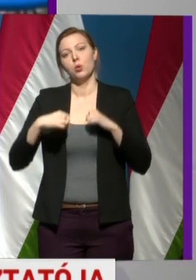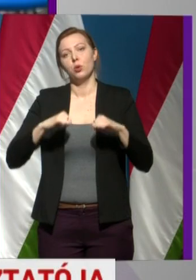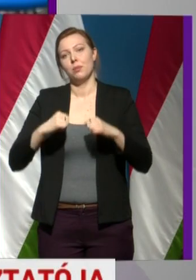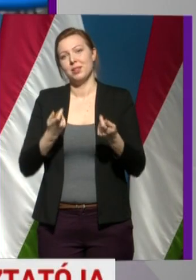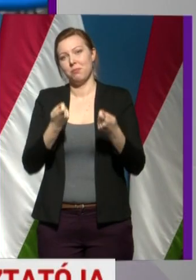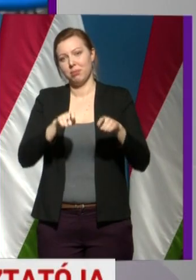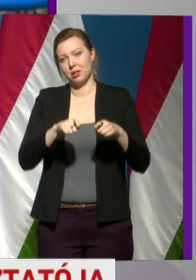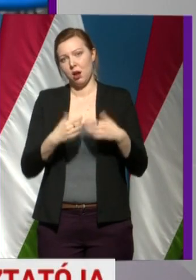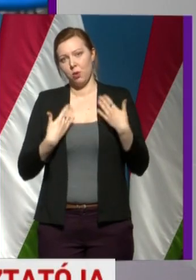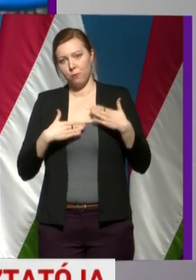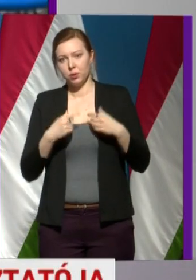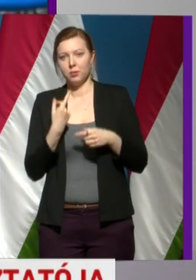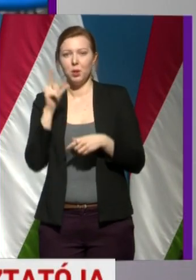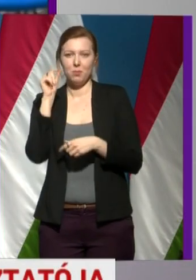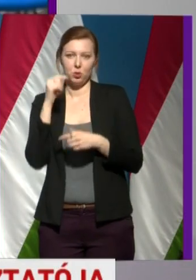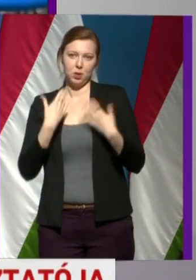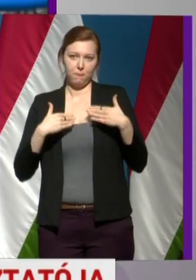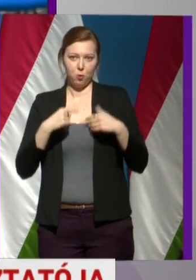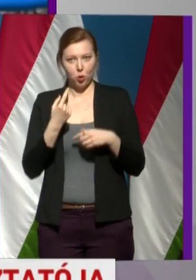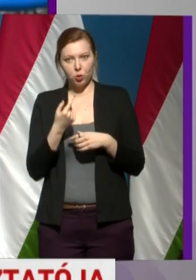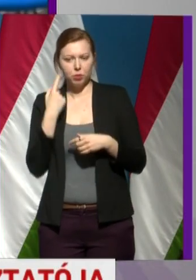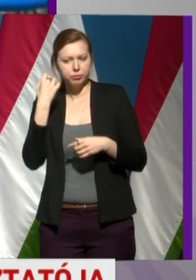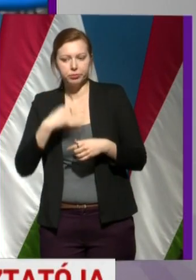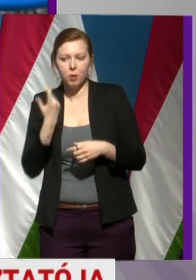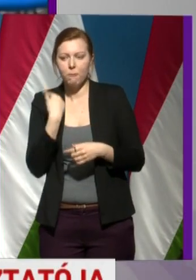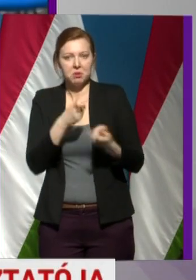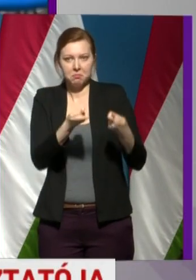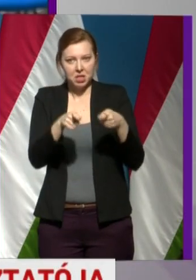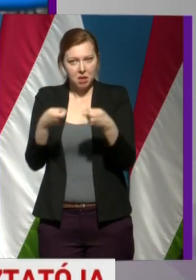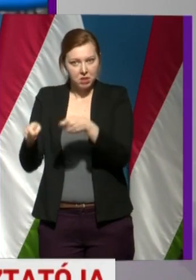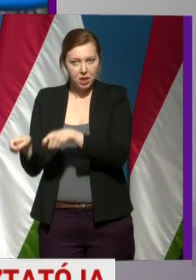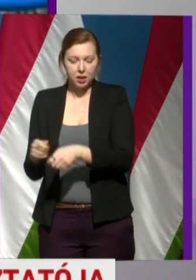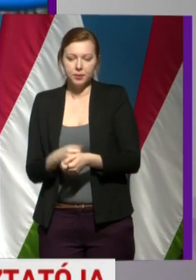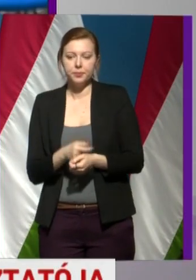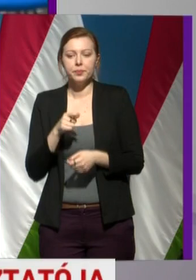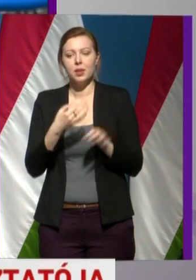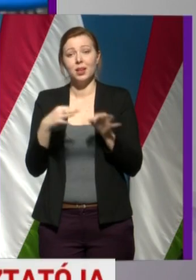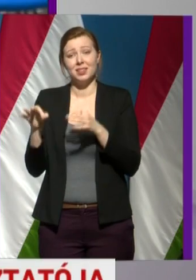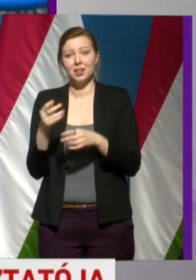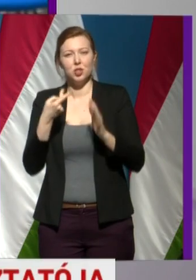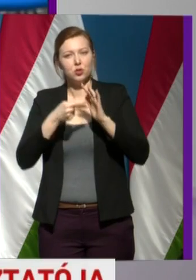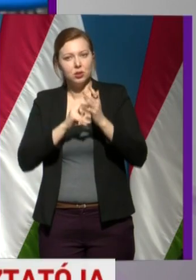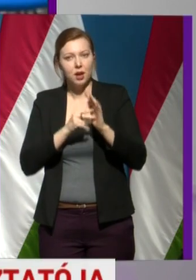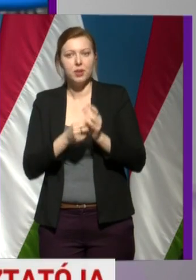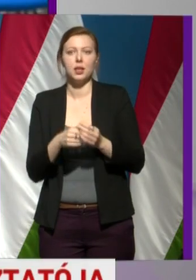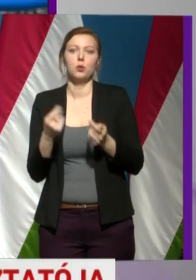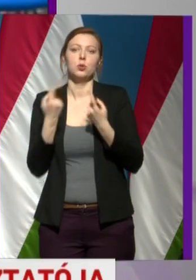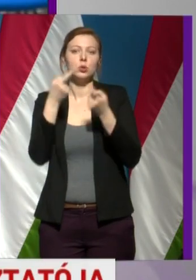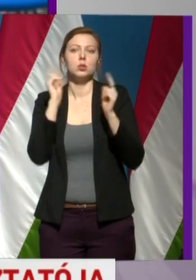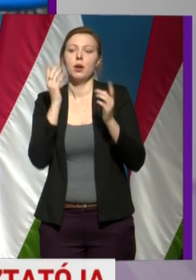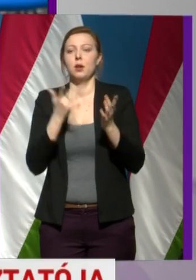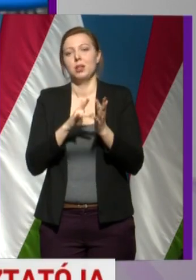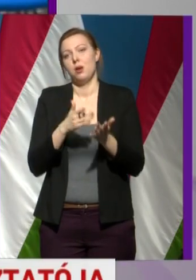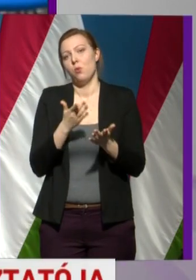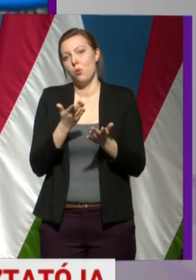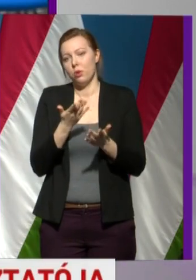bezárta a fürdőjét, például a miskolci fürdőkről lehetett hallani. Ilyen intézkedést terveznek-e különös tekintettel arra, hogy Szlovákia például már